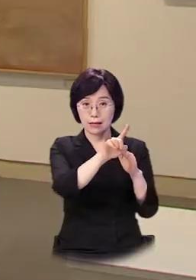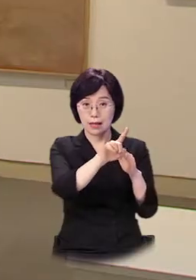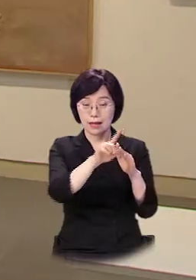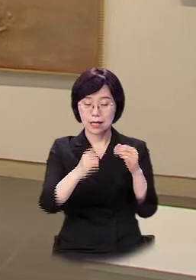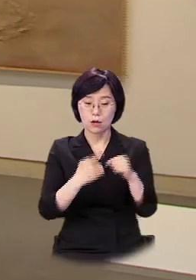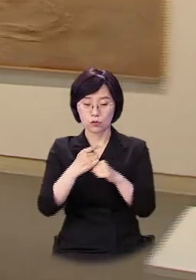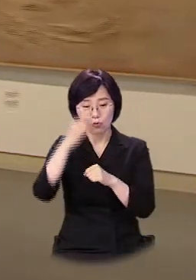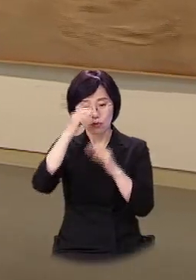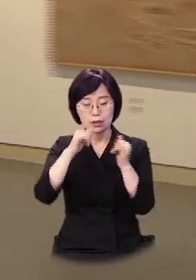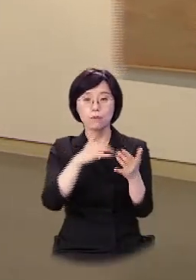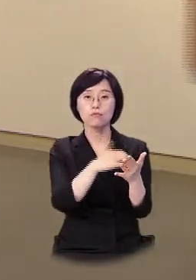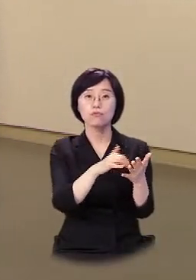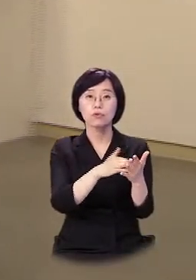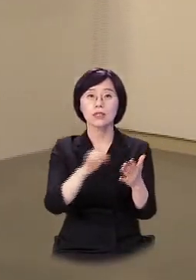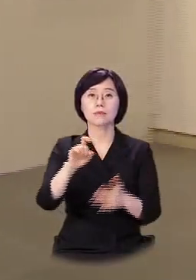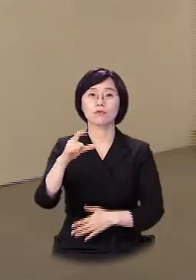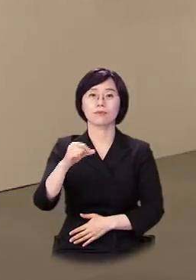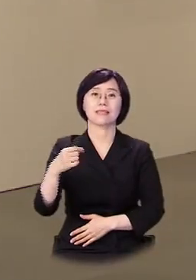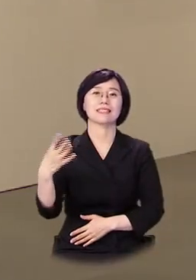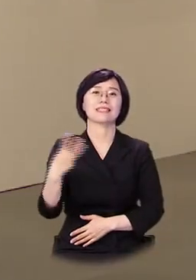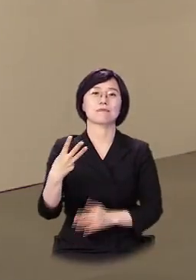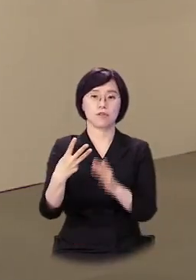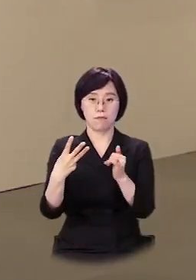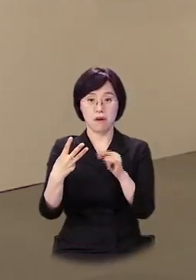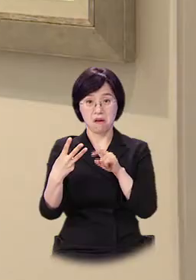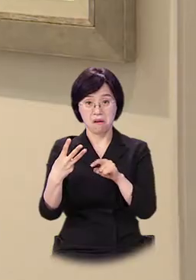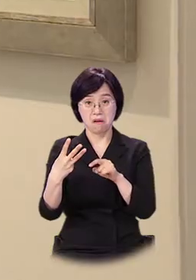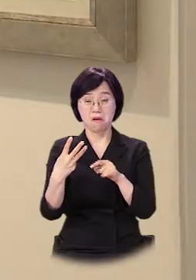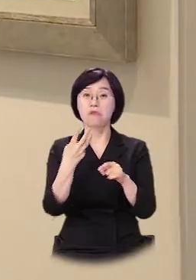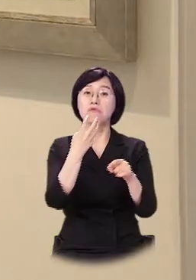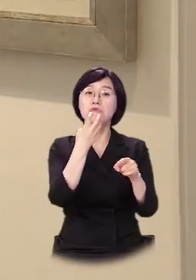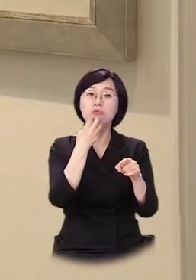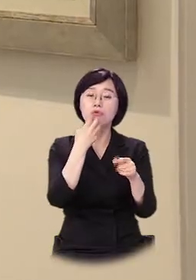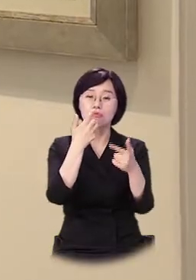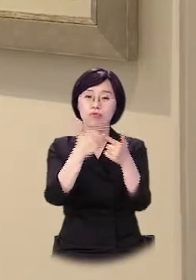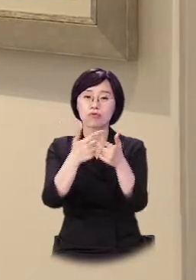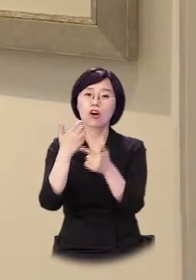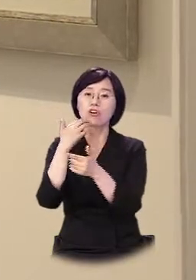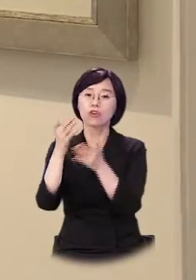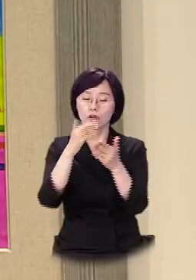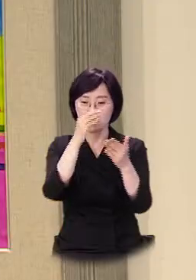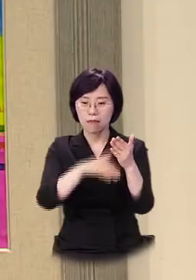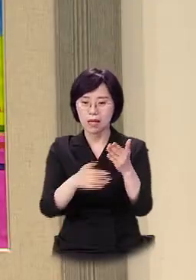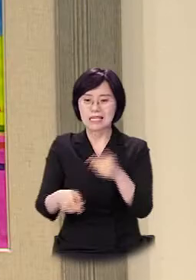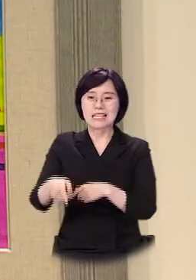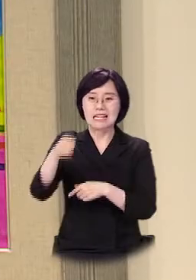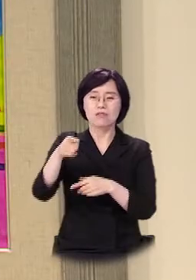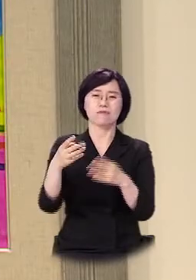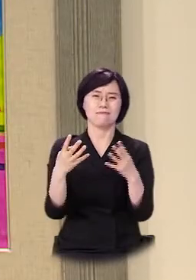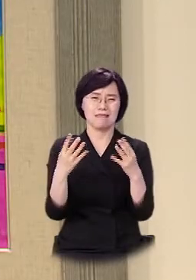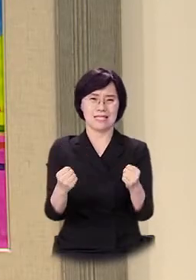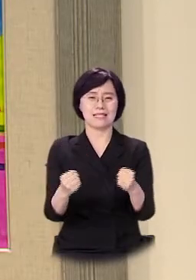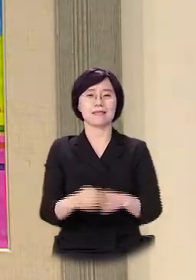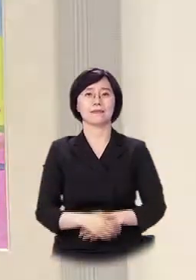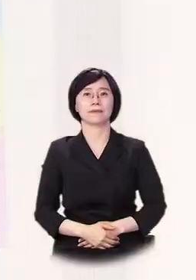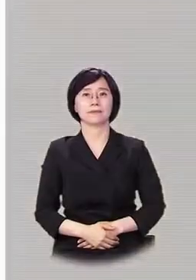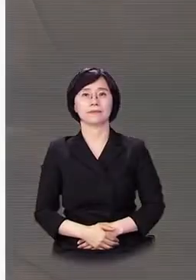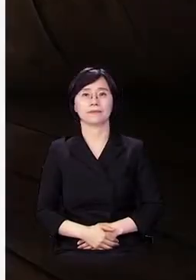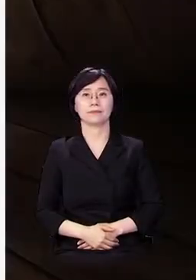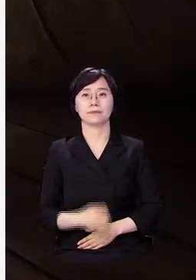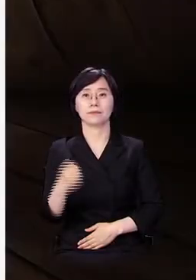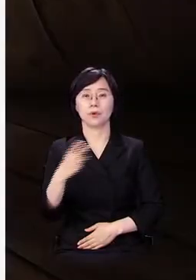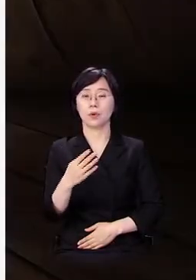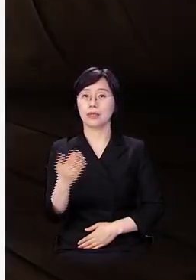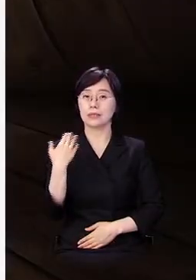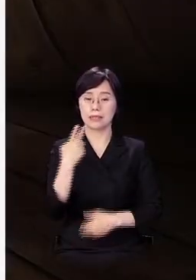관람 이론은 16만 3천 여 명으로 서울과 부산 경기 를 제치고 1위를 기록했습니다 또